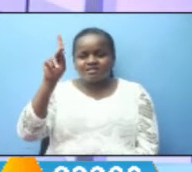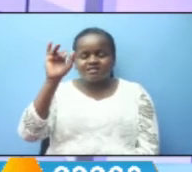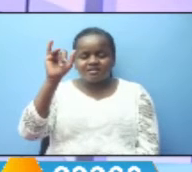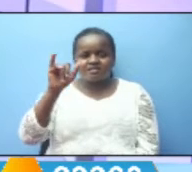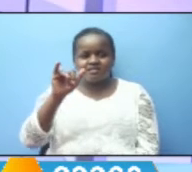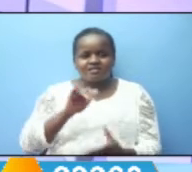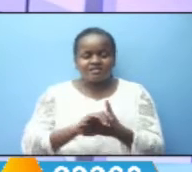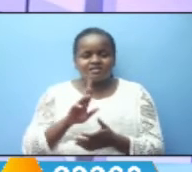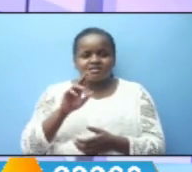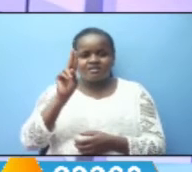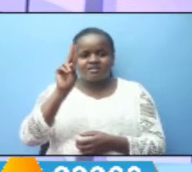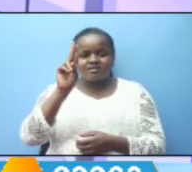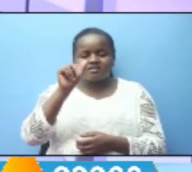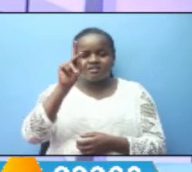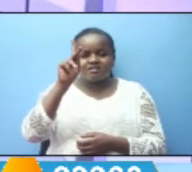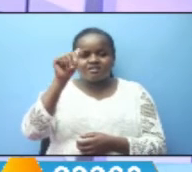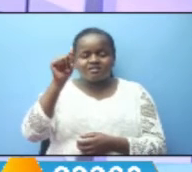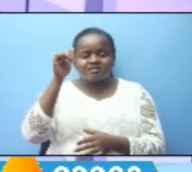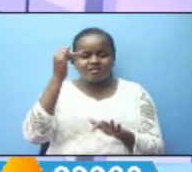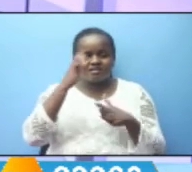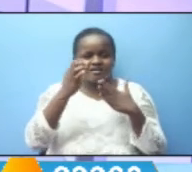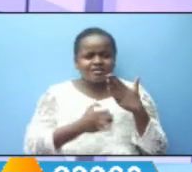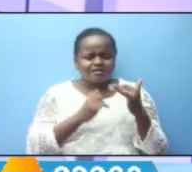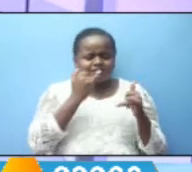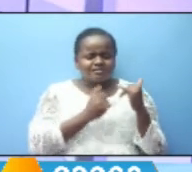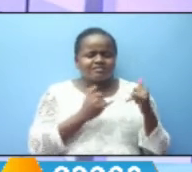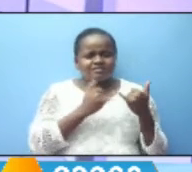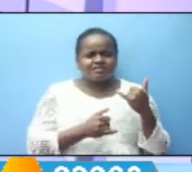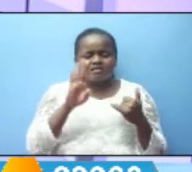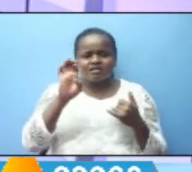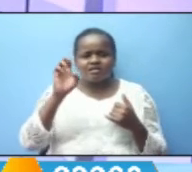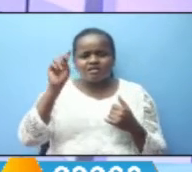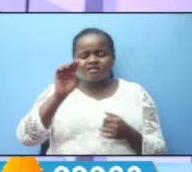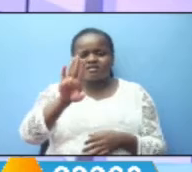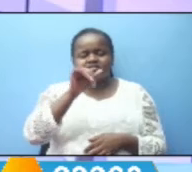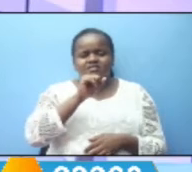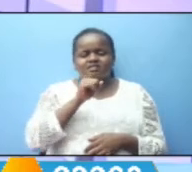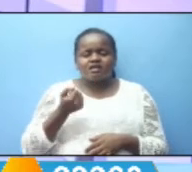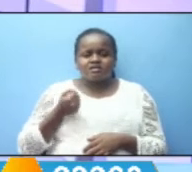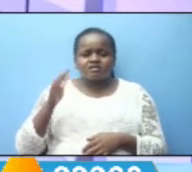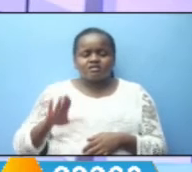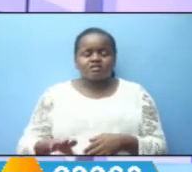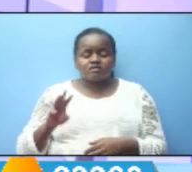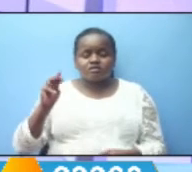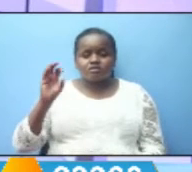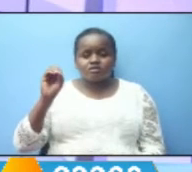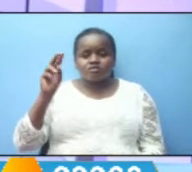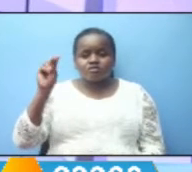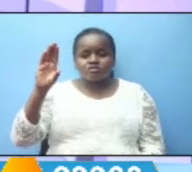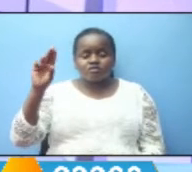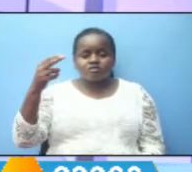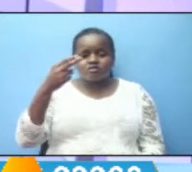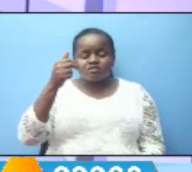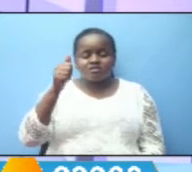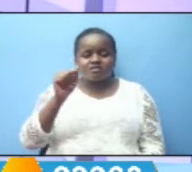guku ni Roka na wa muthia muno makiria ne Beni wa Kinyuthi arauga ni mugeithirie kairitu gakigetagwo Precious Monica kuma kuria Joran